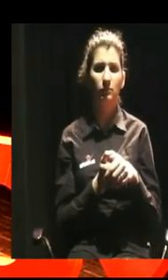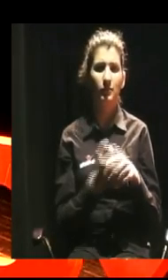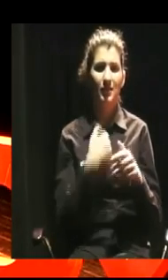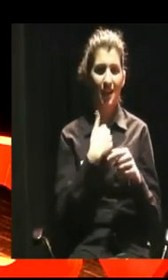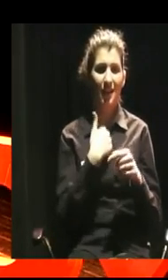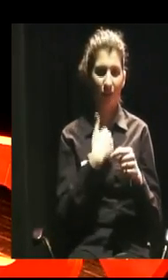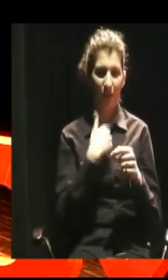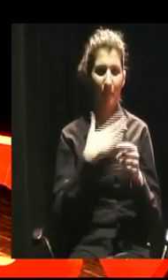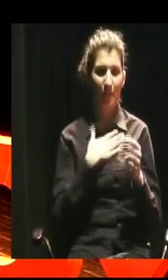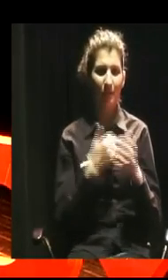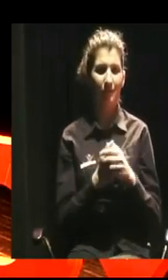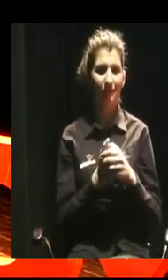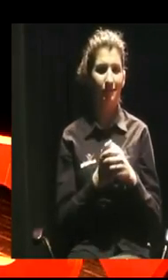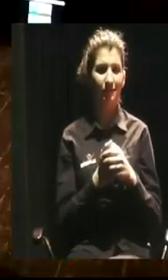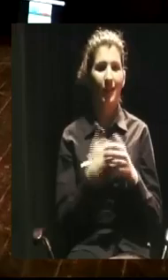Tak?